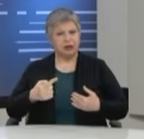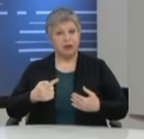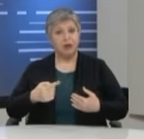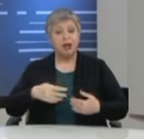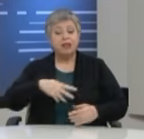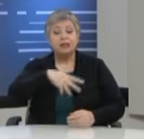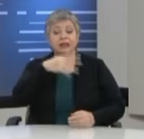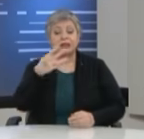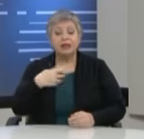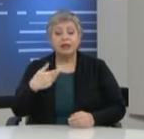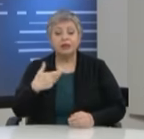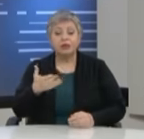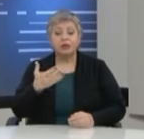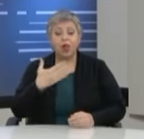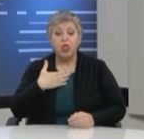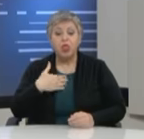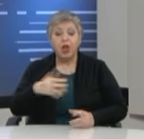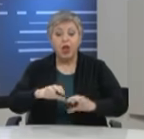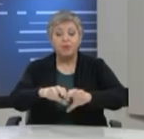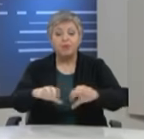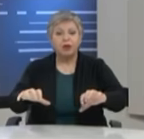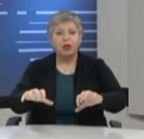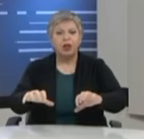τους Έλληνες για να ενώσει τους